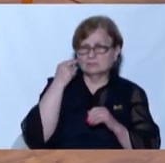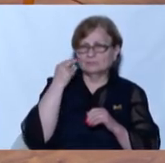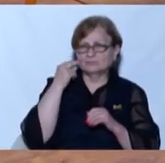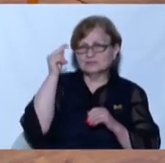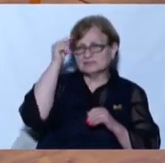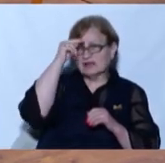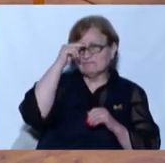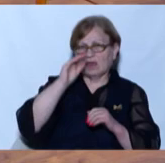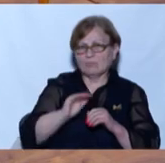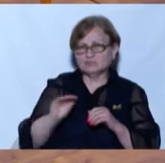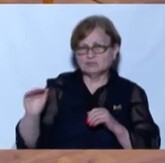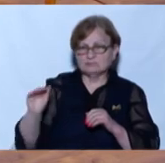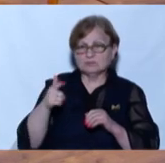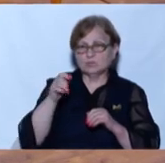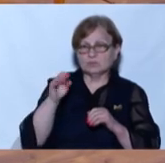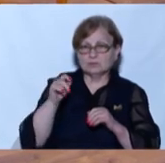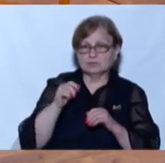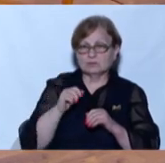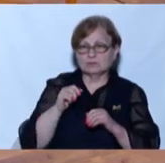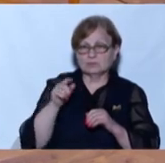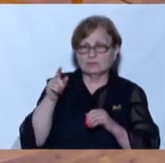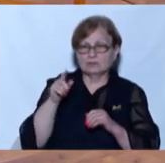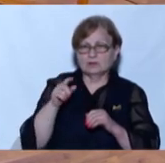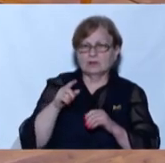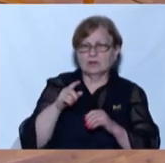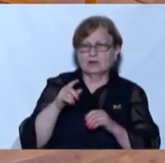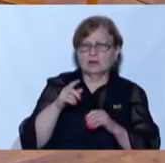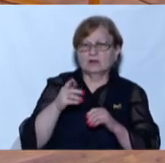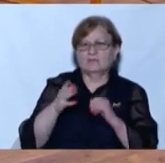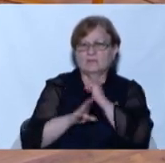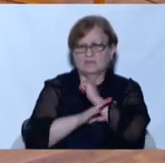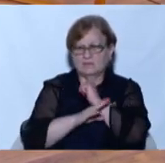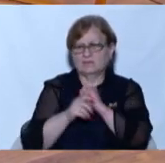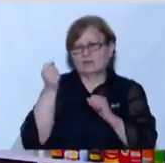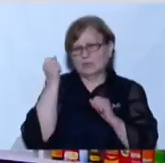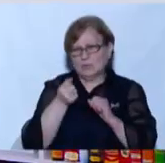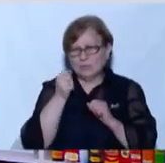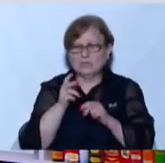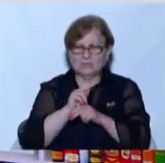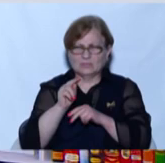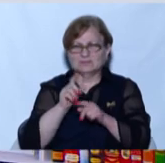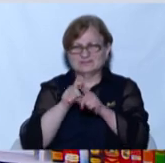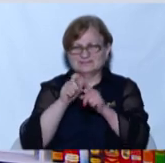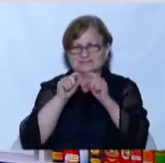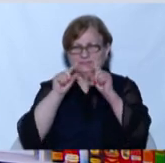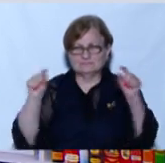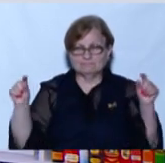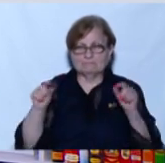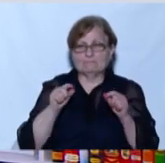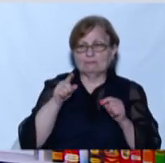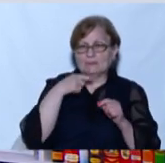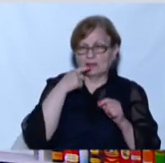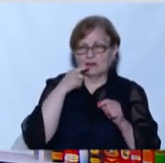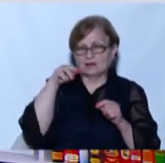და გურამიშვილი გამოყავდათ, ესე იგი როზგის და ამ ძირითადად ამაზე ბახულდებოდა, იმიტომ რომ მას აქვს ერთი ფრაზი, რომ ნუგენანებით